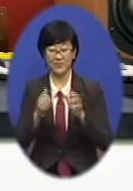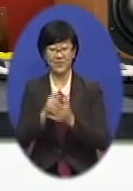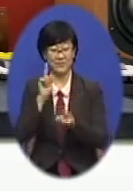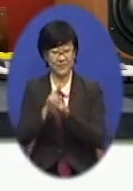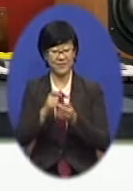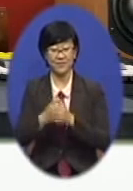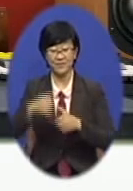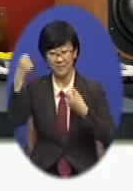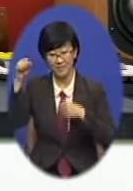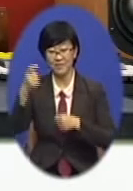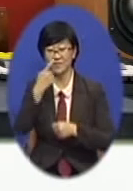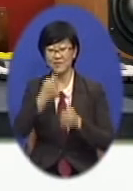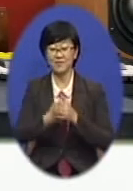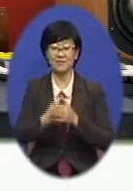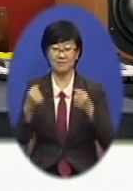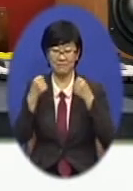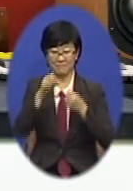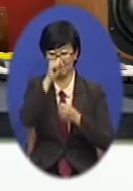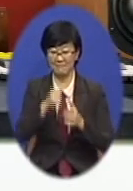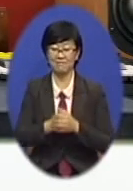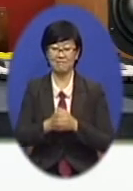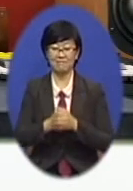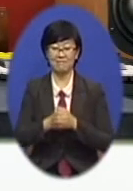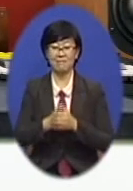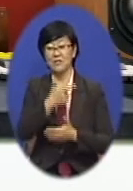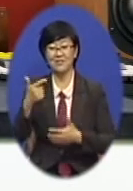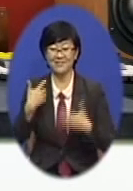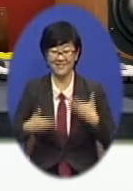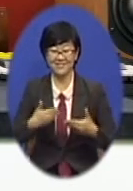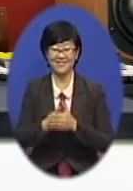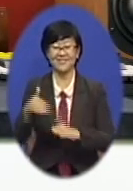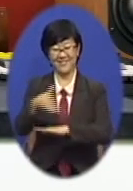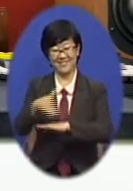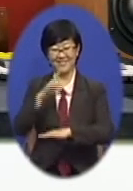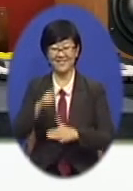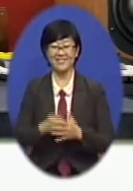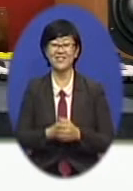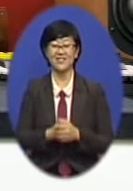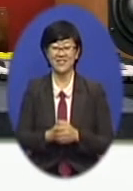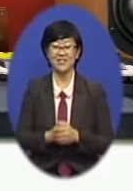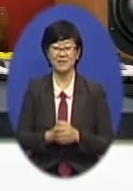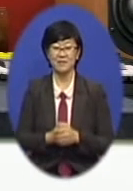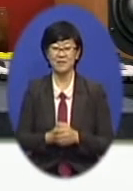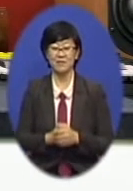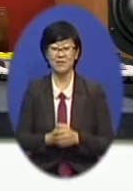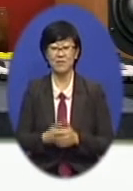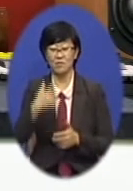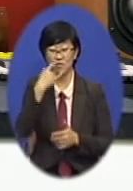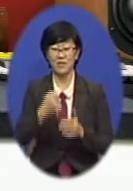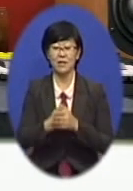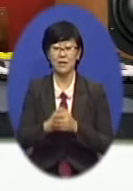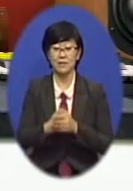만나서 예. 무용하시고 건강에도 좋으시고. 예. 그렇죠? 너무 바빠요. 그런데 다니냐고 바빠. 자, 우리